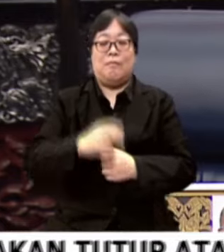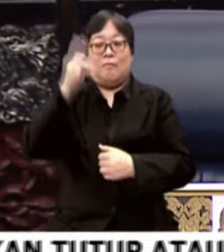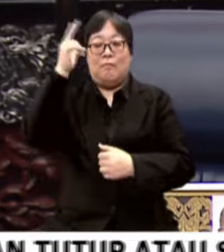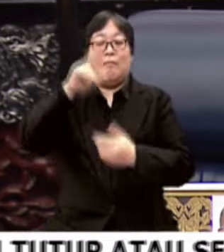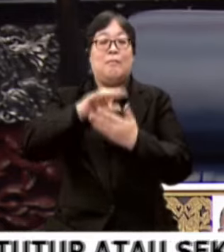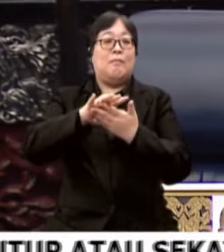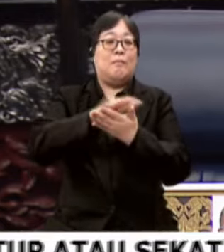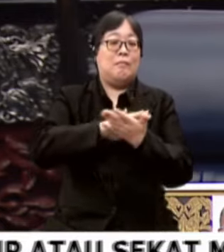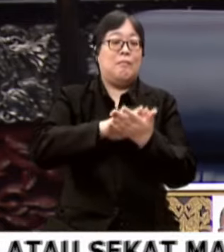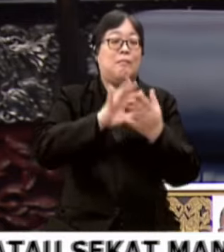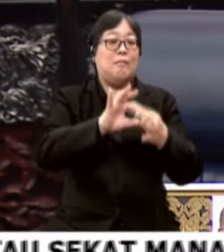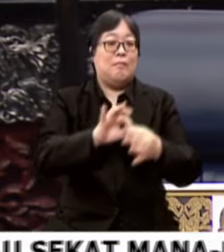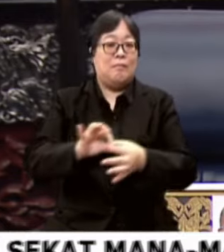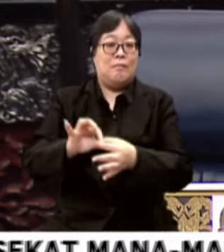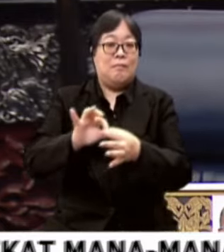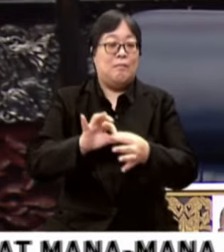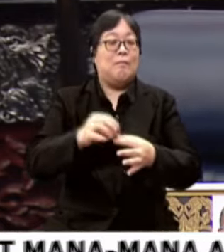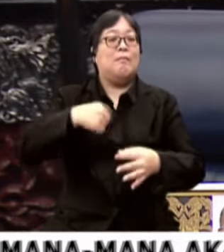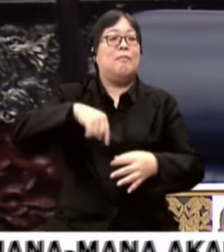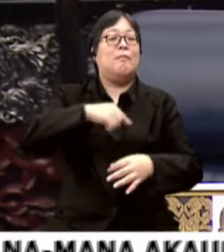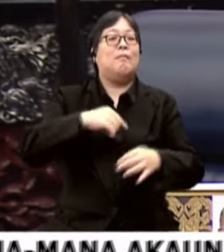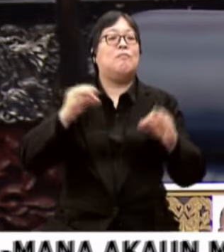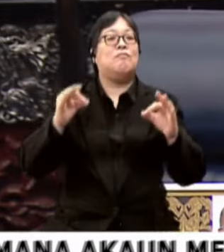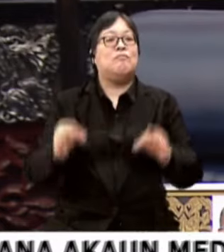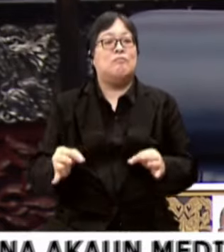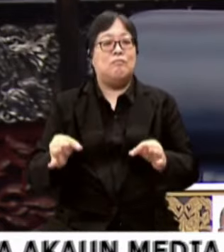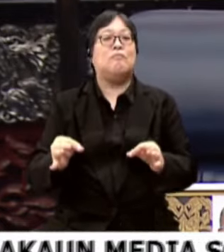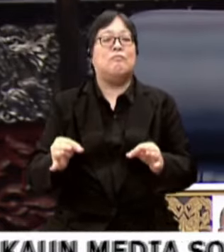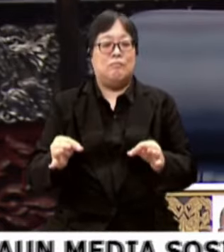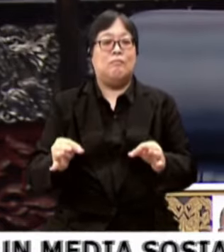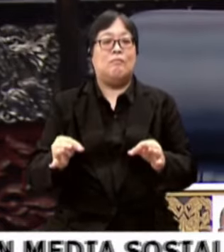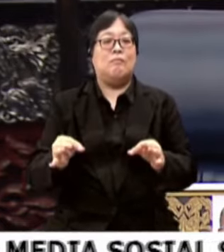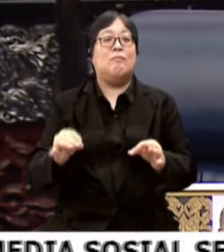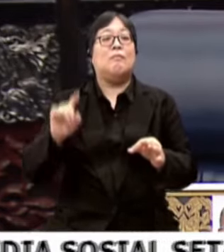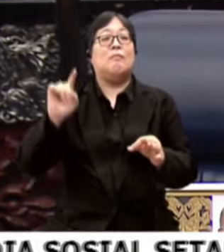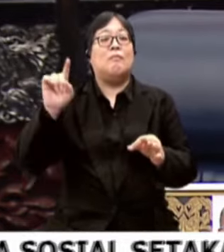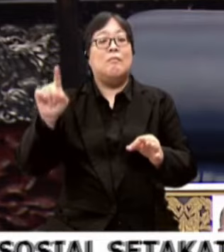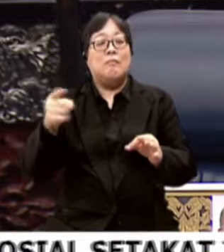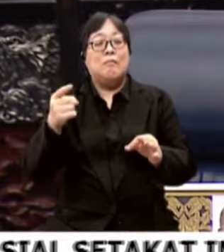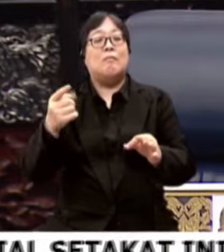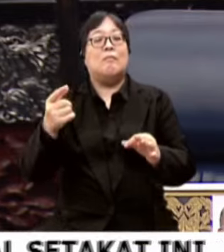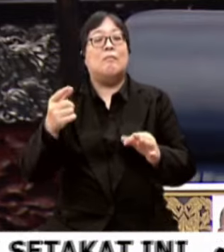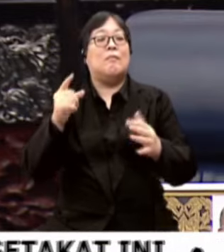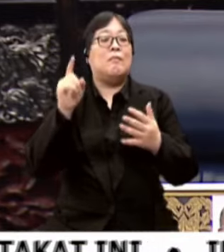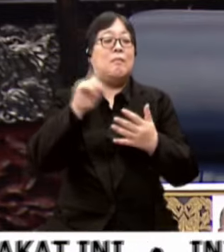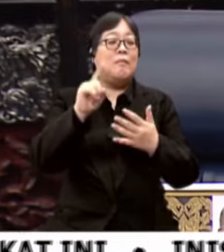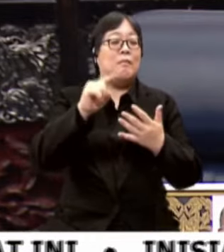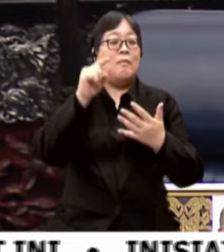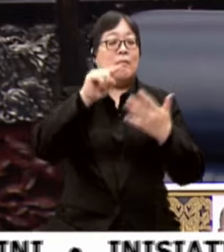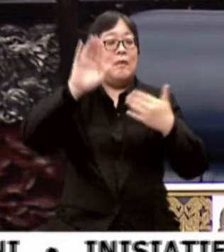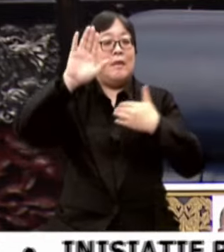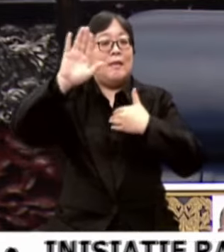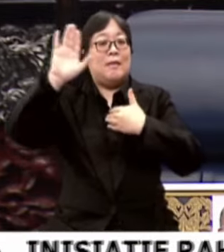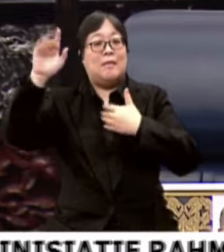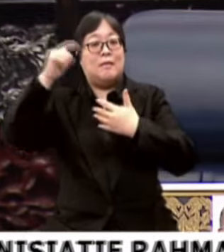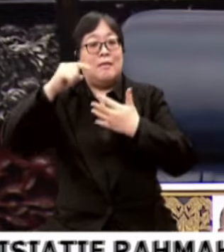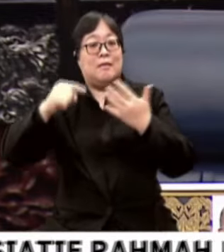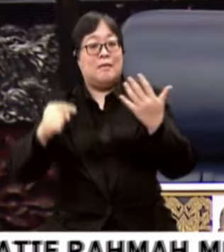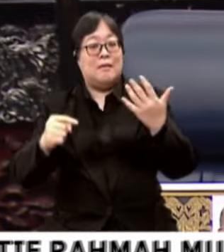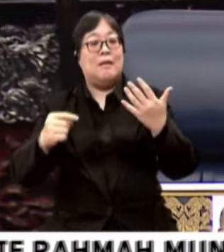campuran dan kita telah membuat perusahaan yaitu kita hanya akan ambil mana-mana Manifesto yang mempunyai